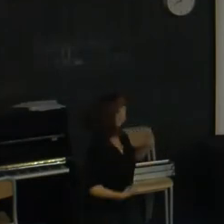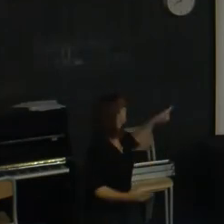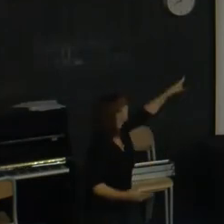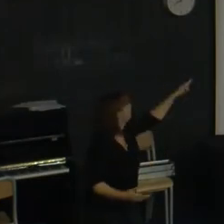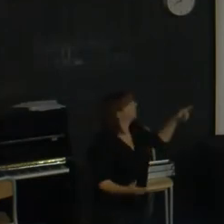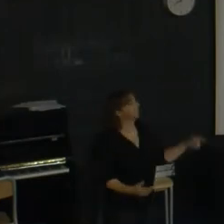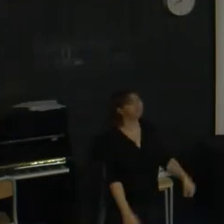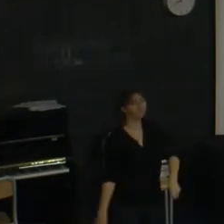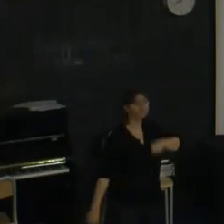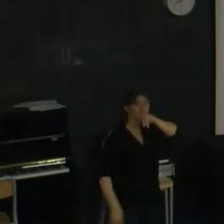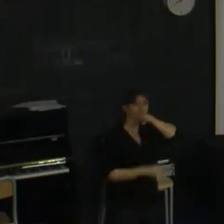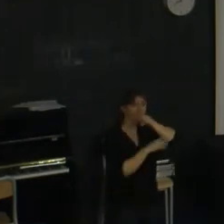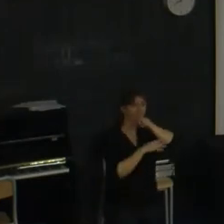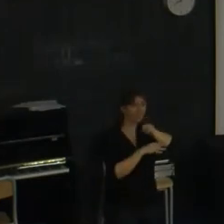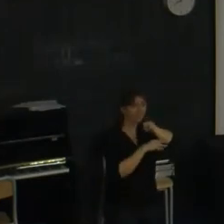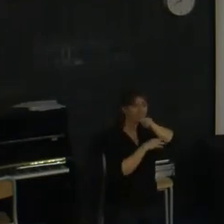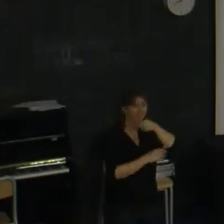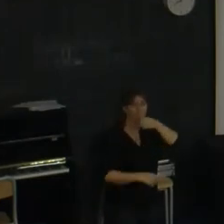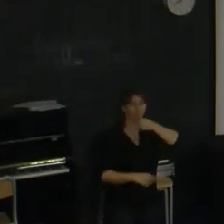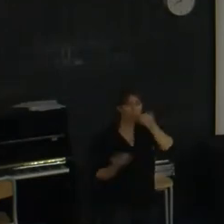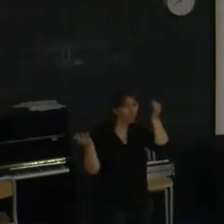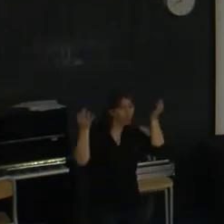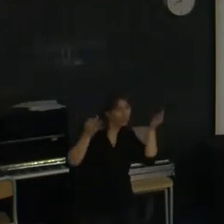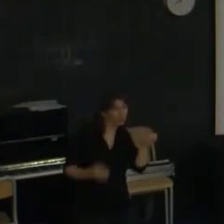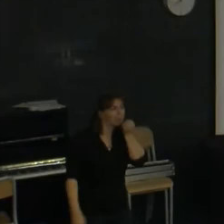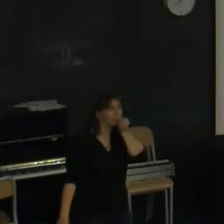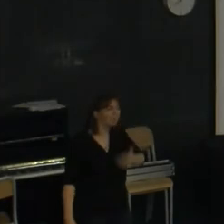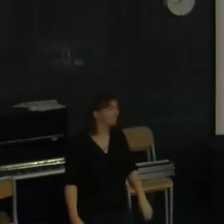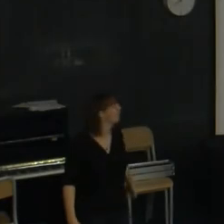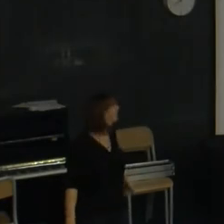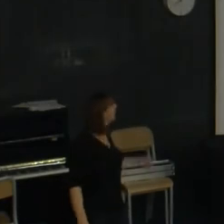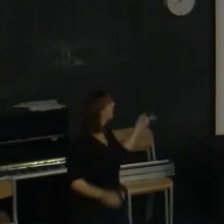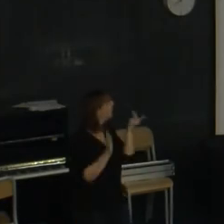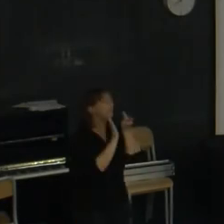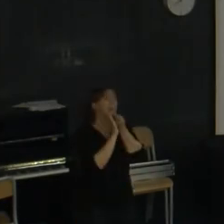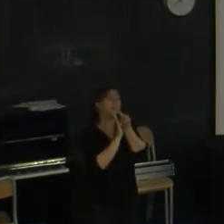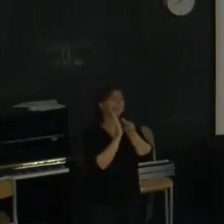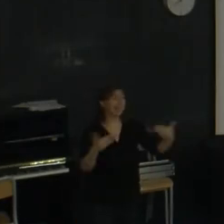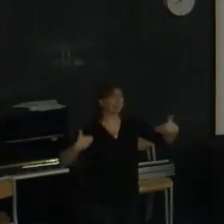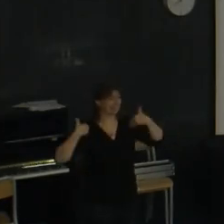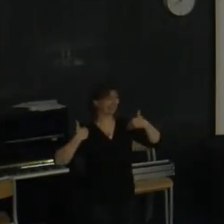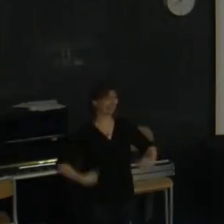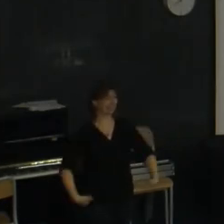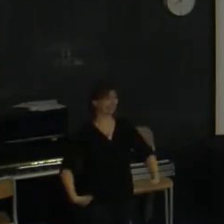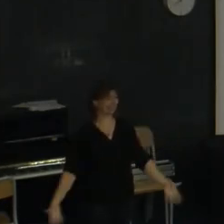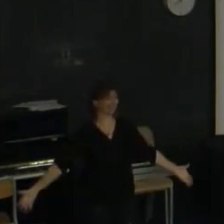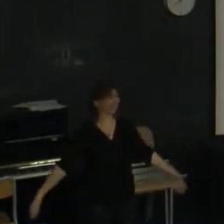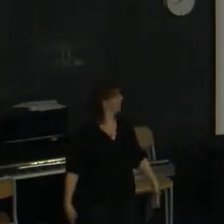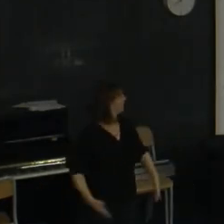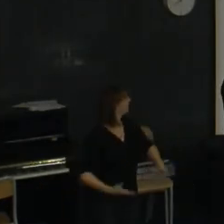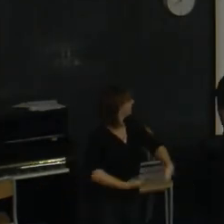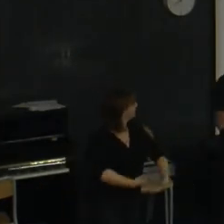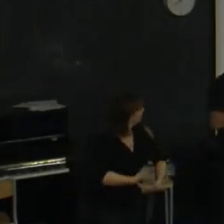est là, gentil, hein, on trouve quelque chose de fun. Alors, le petit dessin, c'est moi, avec un Python en plein